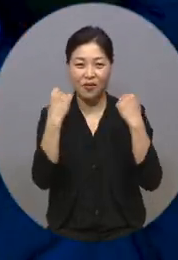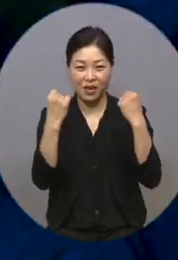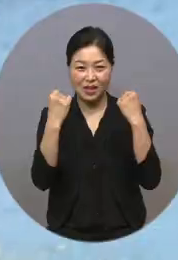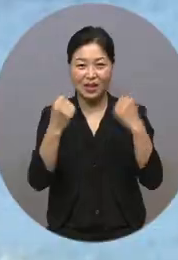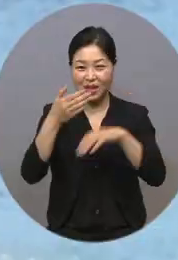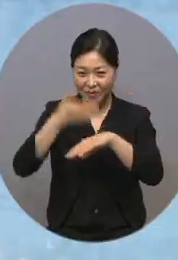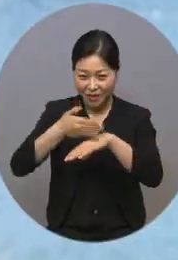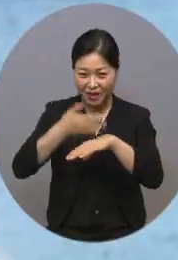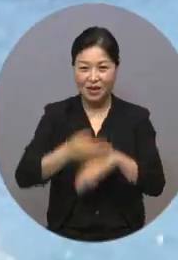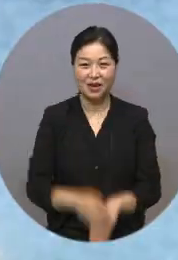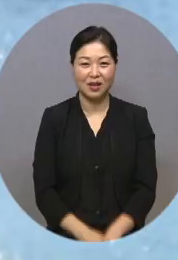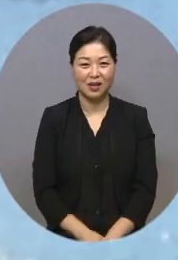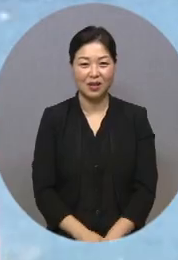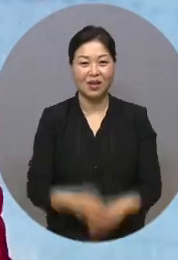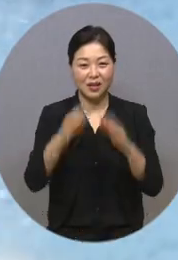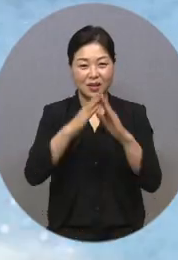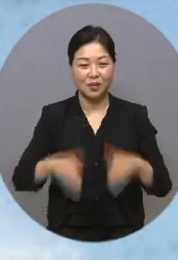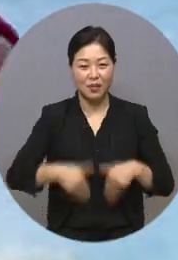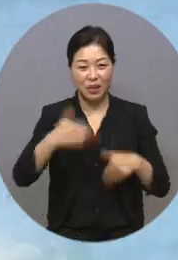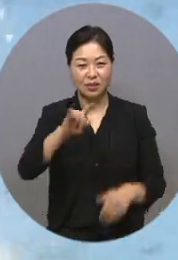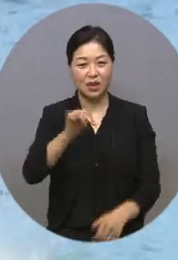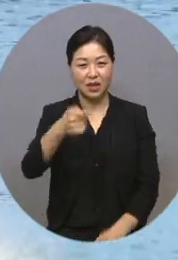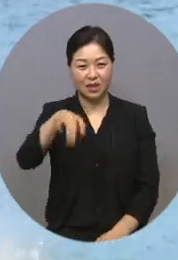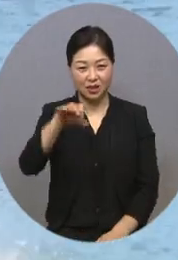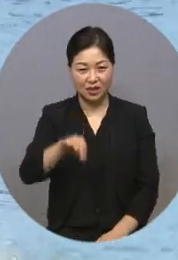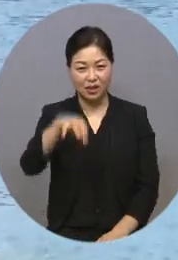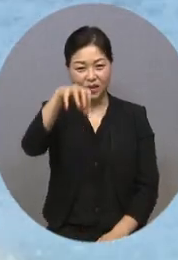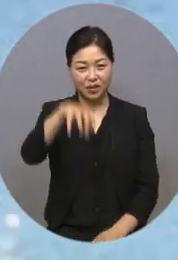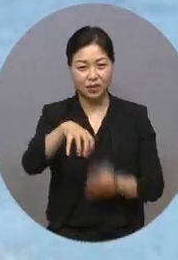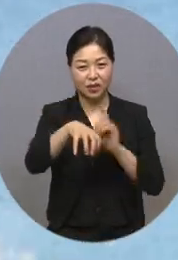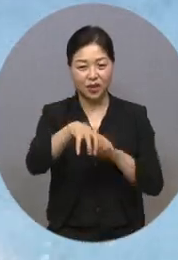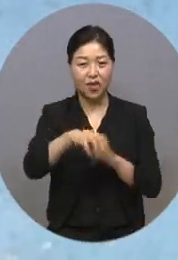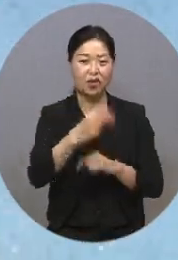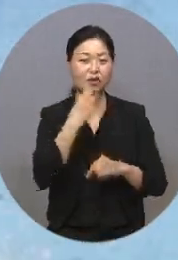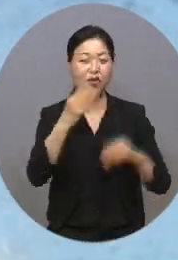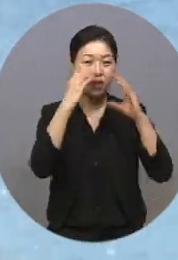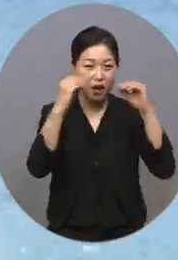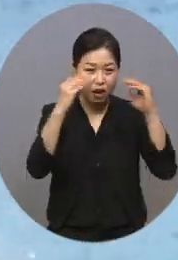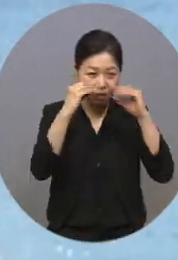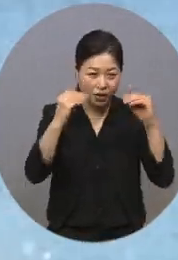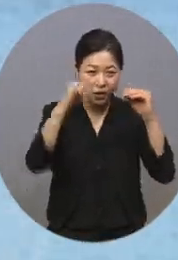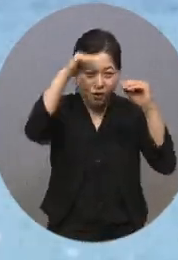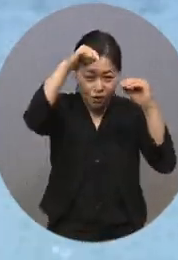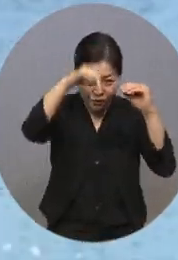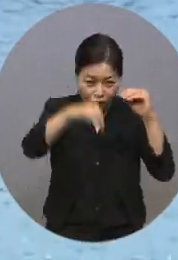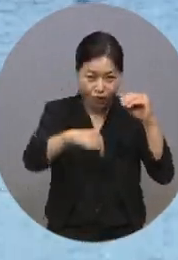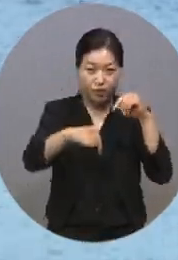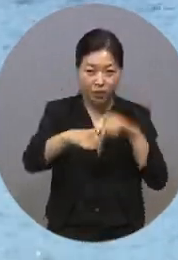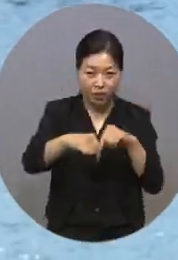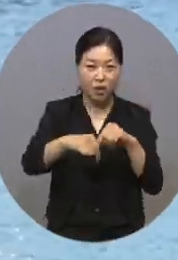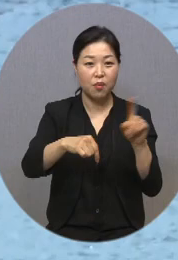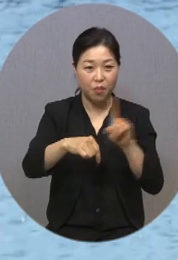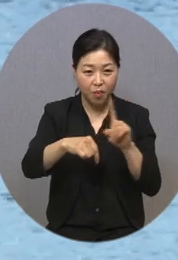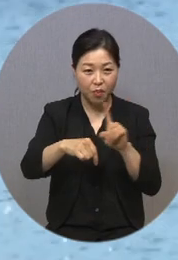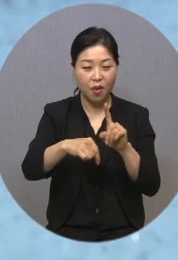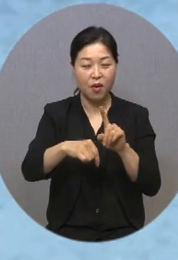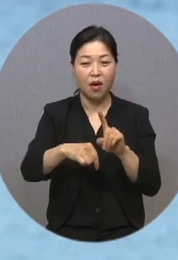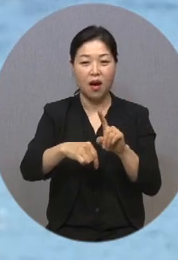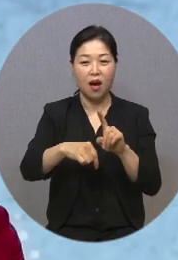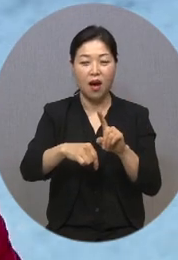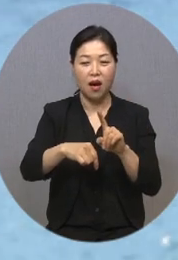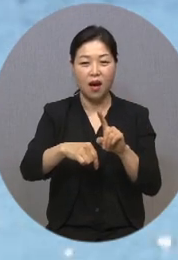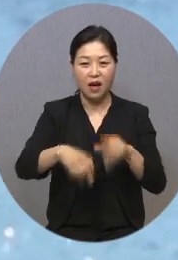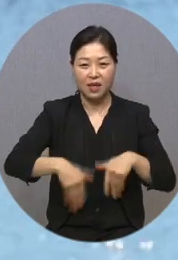감사합니다. 아. 바로 전라남도 단원군인데요. 서울 광화문에서 출발해서 쭉 내려오면 바로 정남쪽에